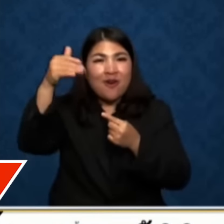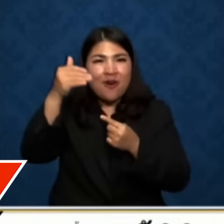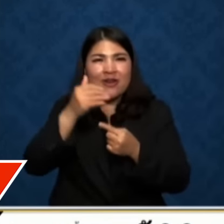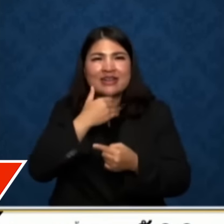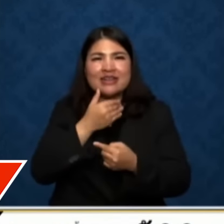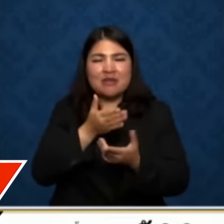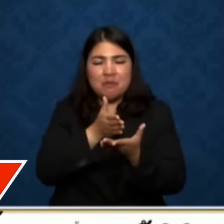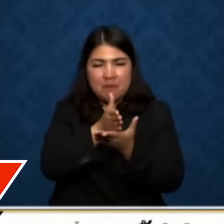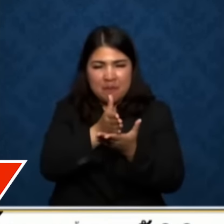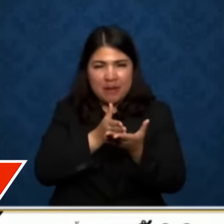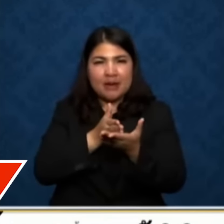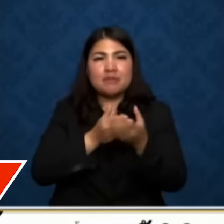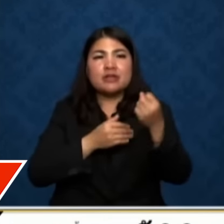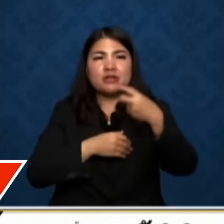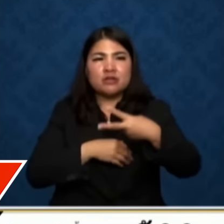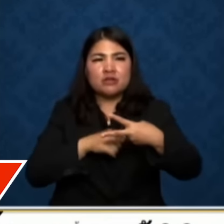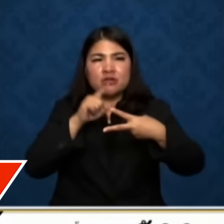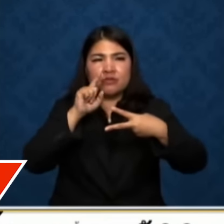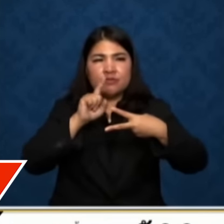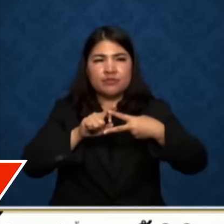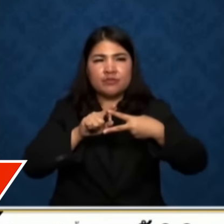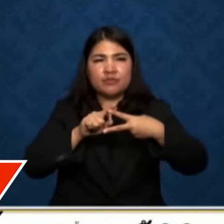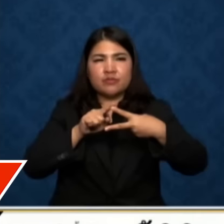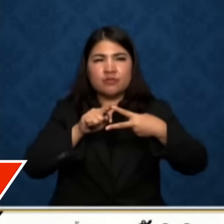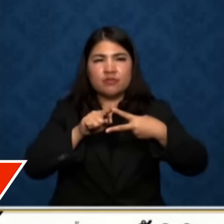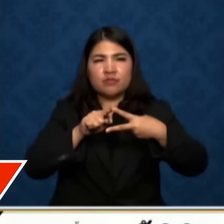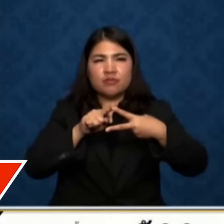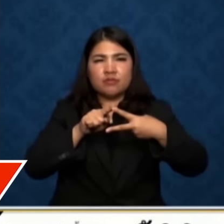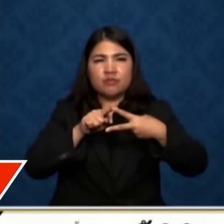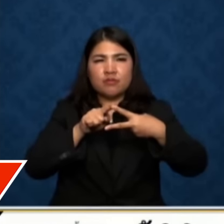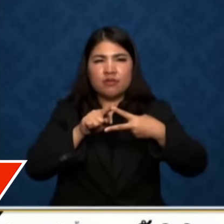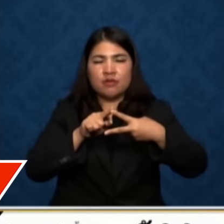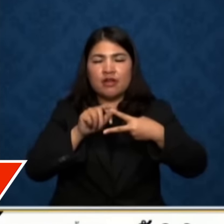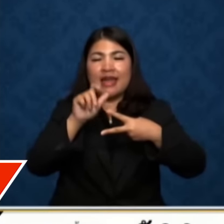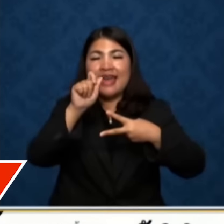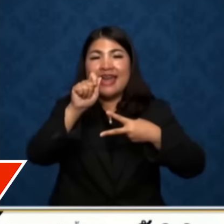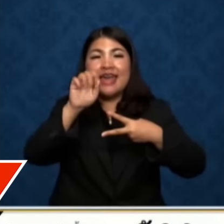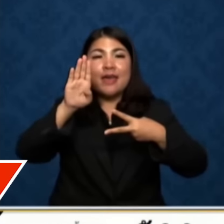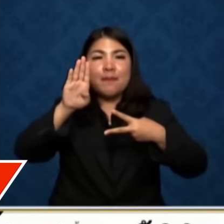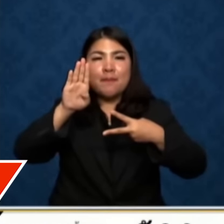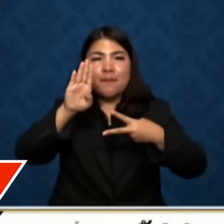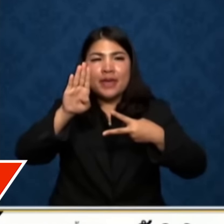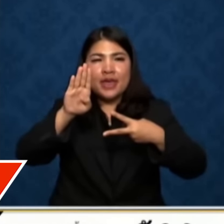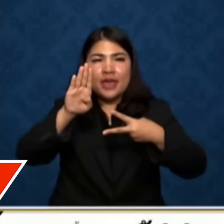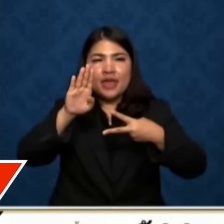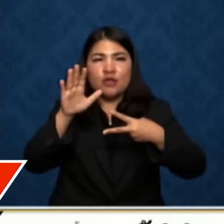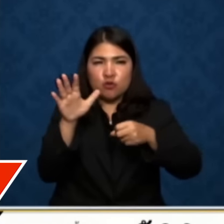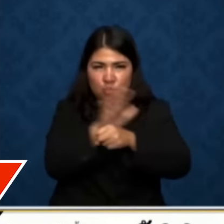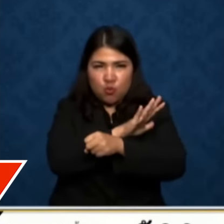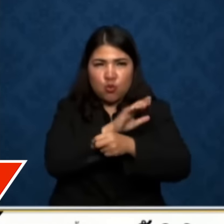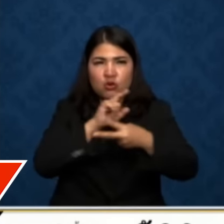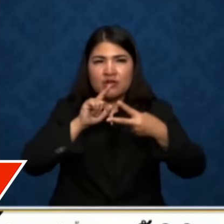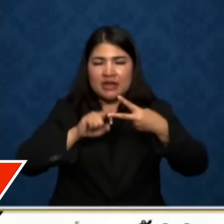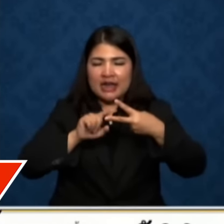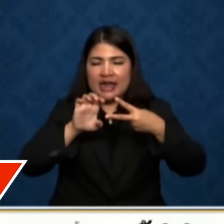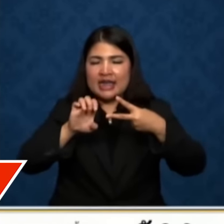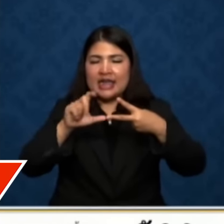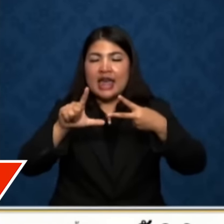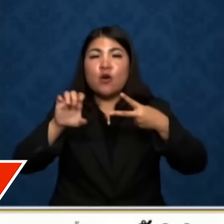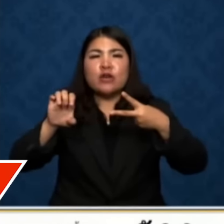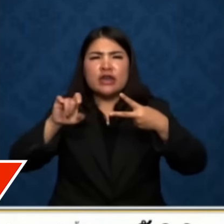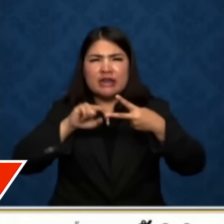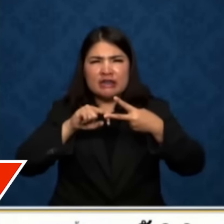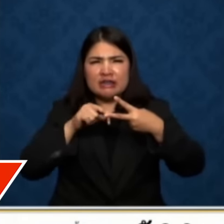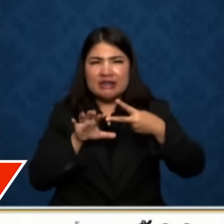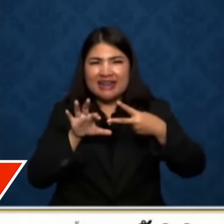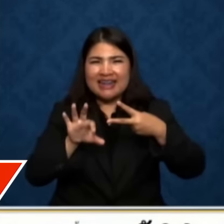แบ่งหลักๆเป็น2อันก็คือ absolute indication คือข้อบ่งชี้สมบูรณ์กับ elective case คือเป็นเคสทางเลือกผมยกตัวอย่างที่เปรียบเ